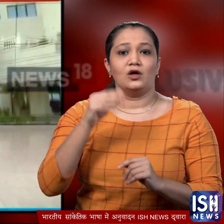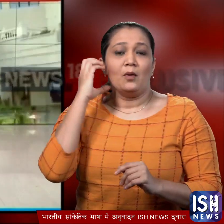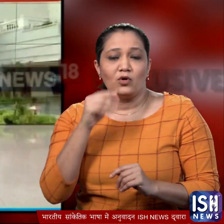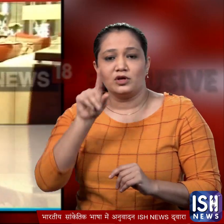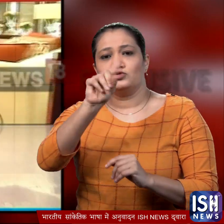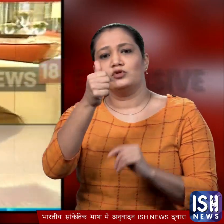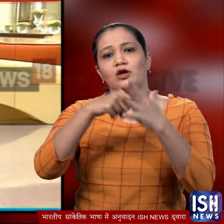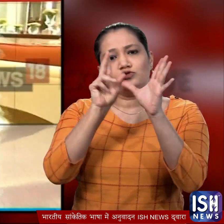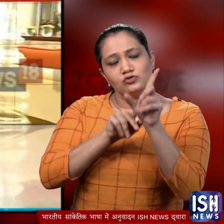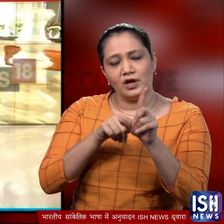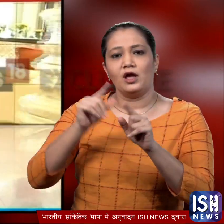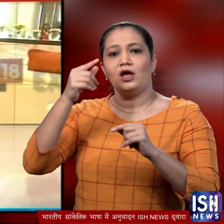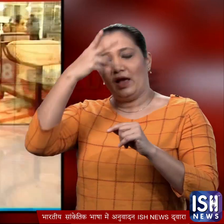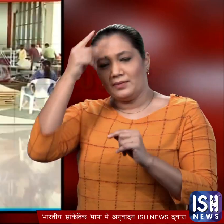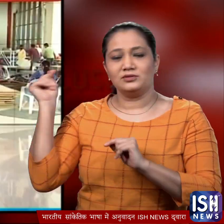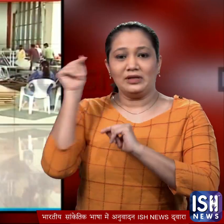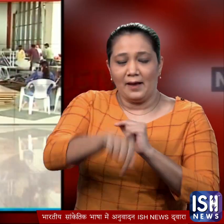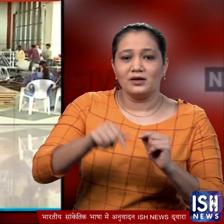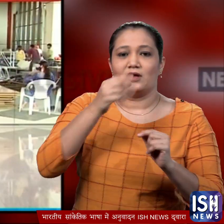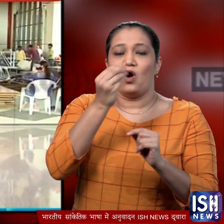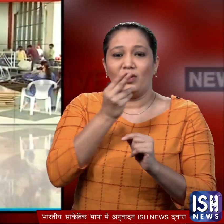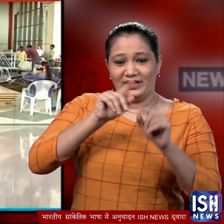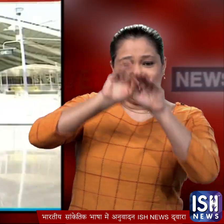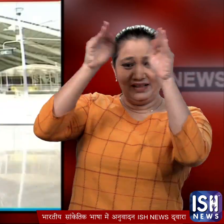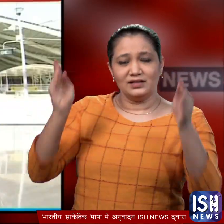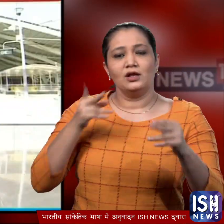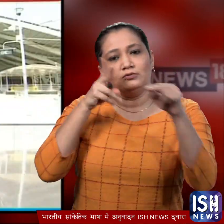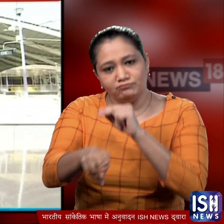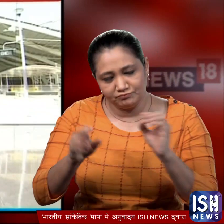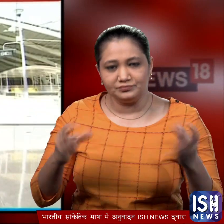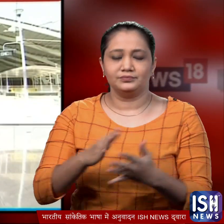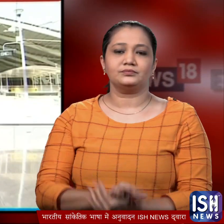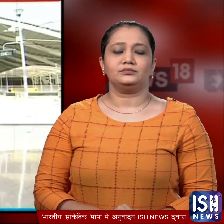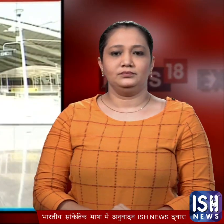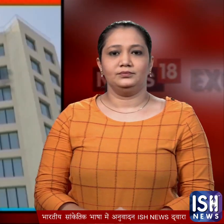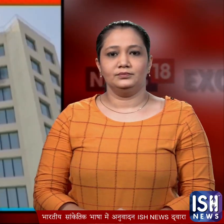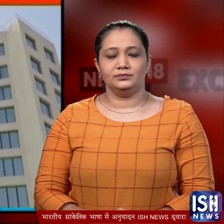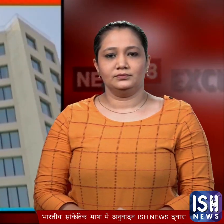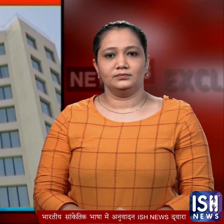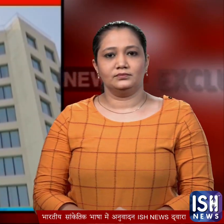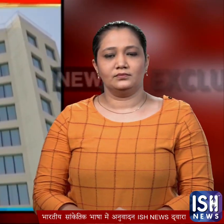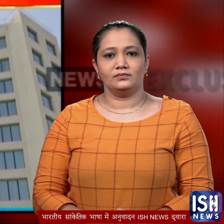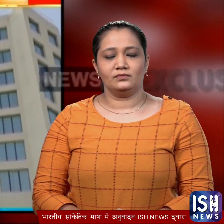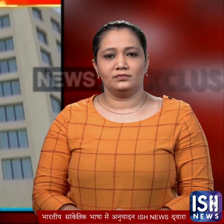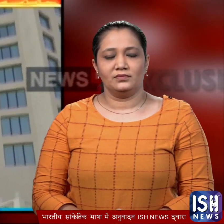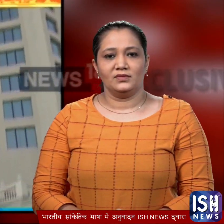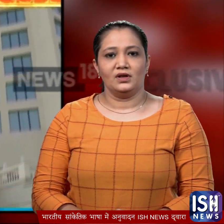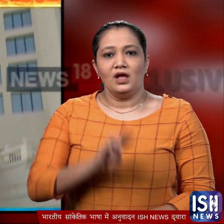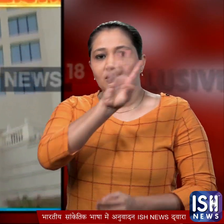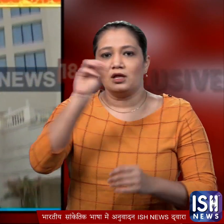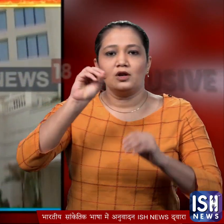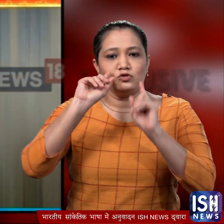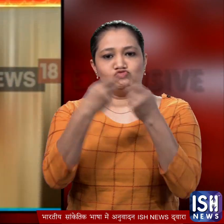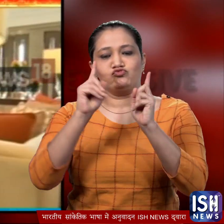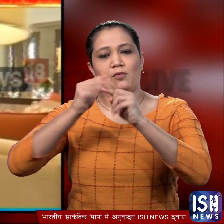मोदी 16 जुलाई को गांधीनगर कैपिटल रेलवे स्टेशन के ऊपर बने इस होटल का उद्घाटन करेंगे, जिसमें 300 से भी